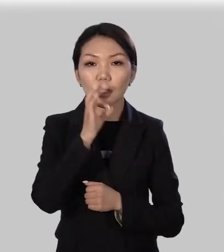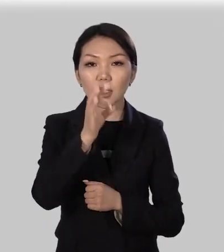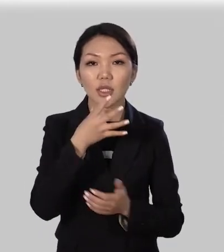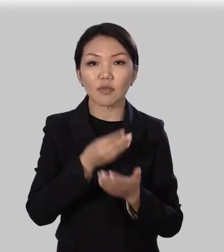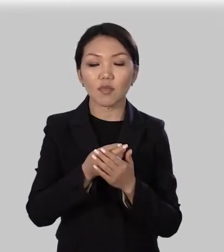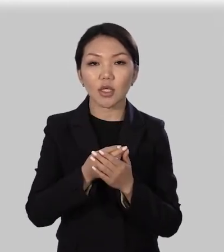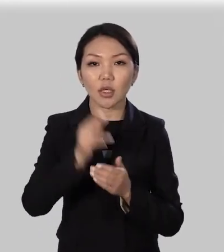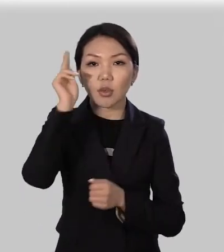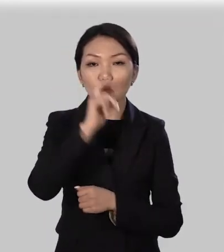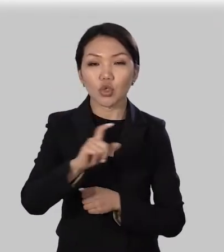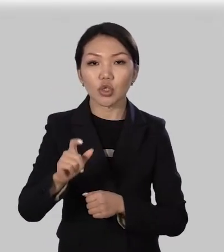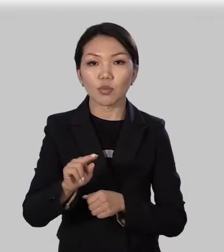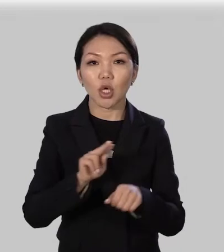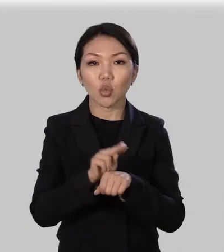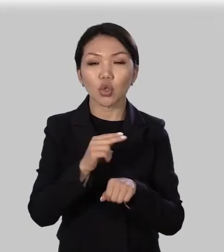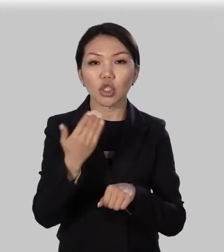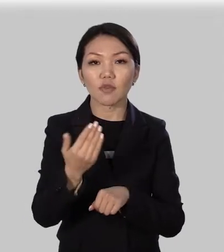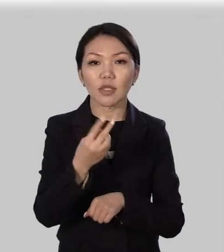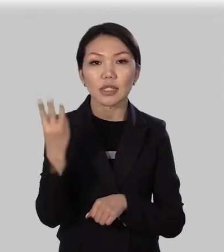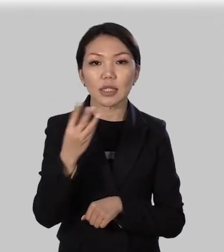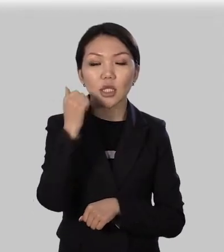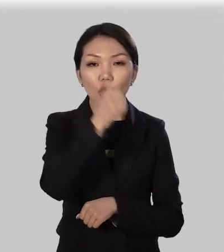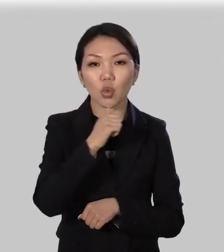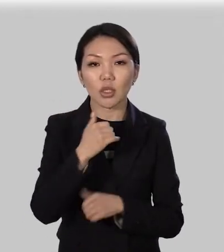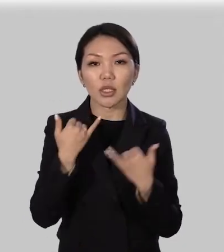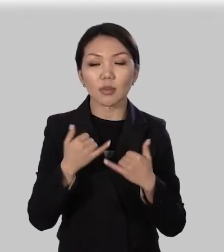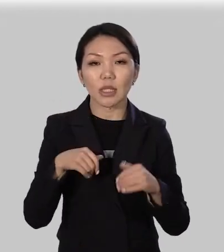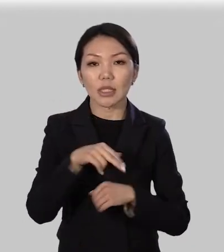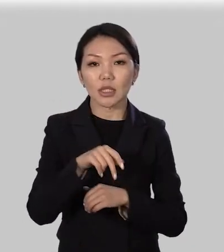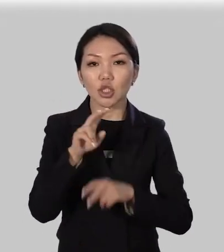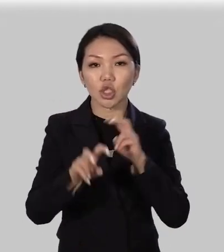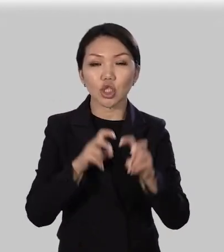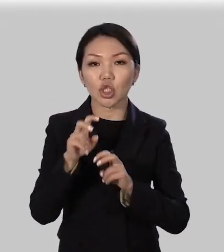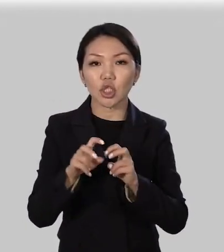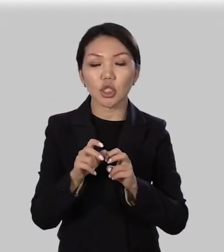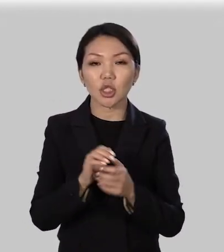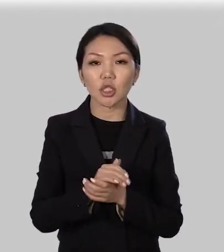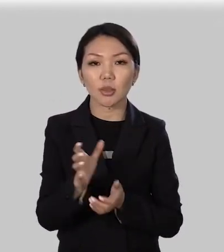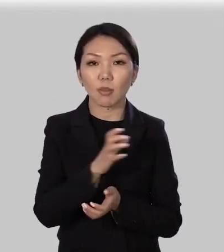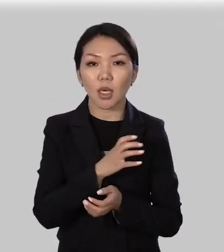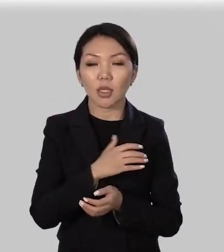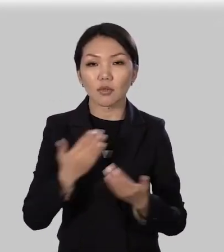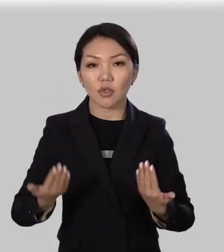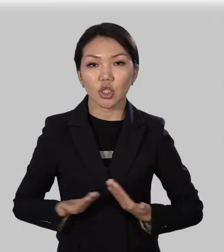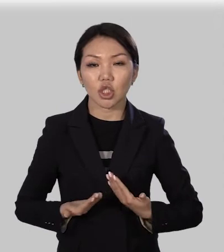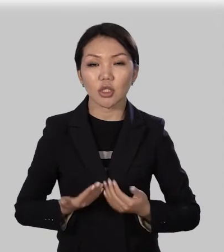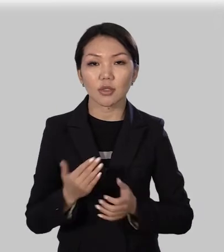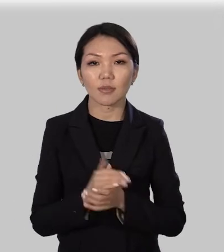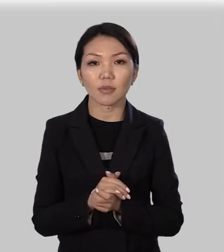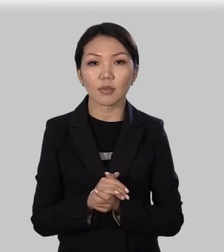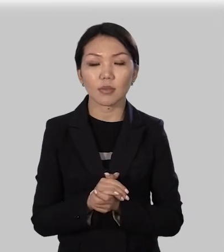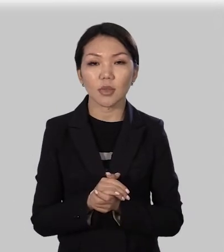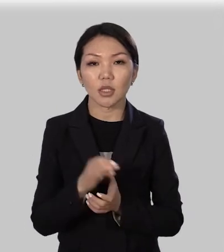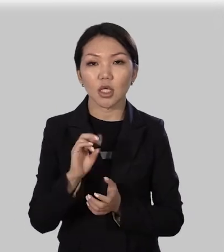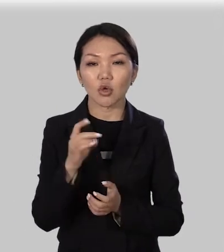своим ученикам: «Я учил вас 3 года. Теперь идите, ищите сокровища жизни». «Что это за